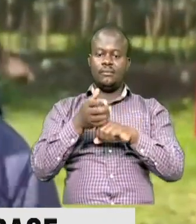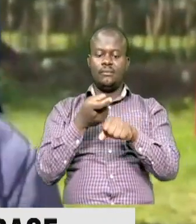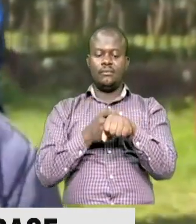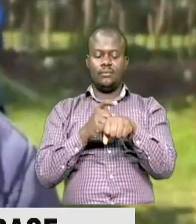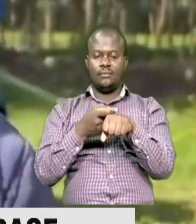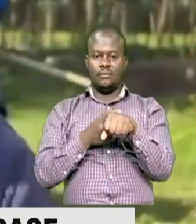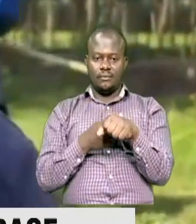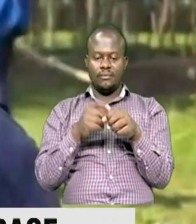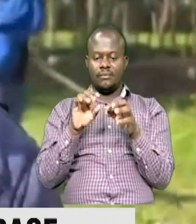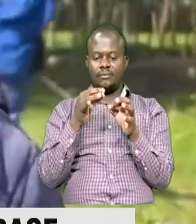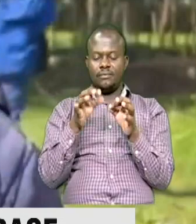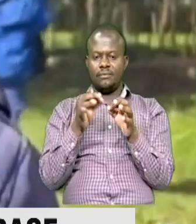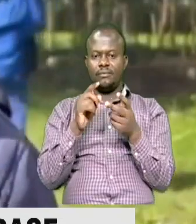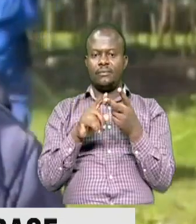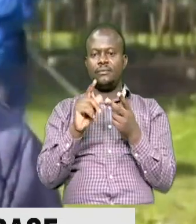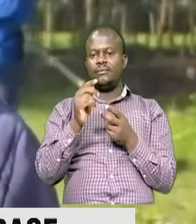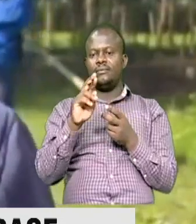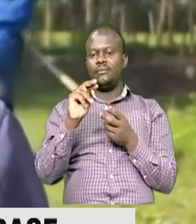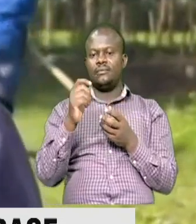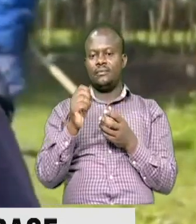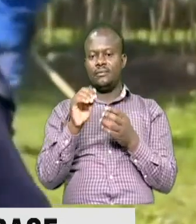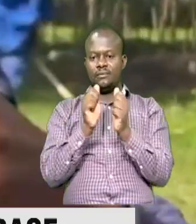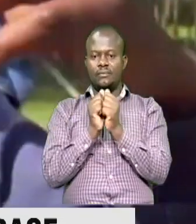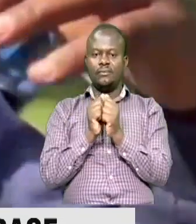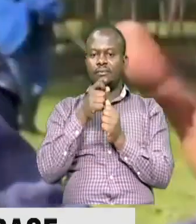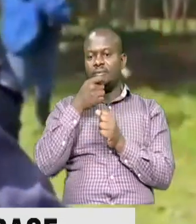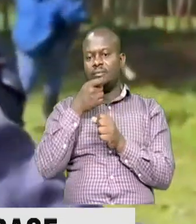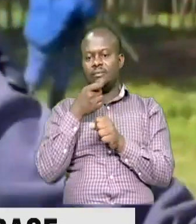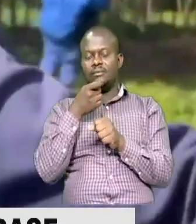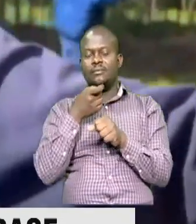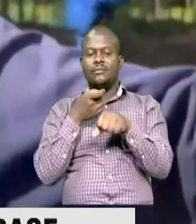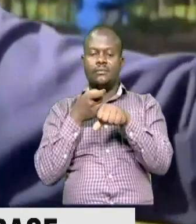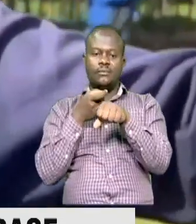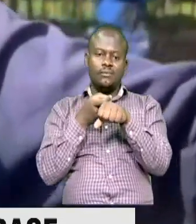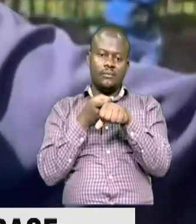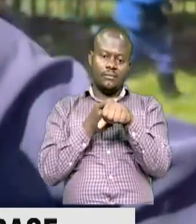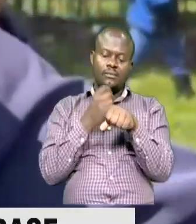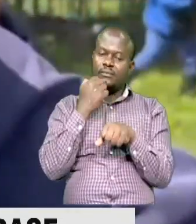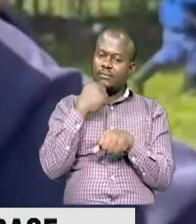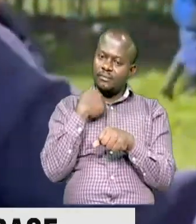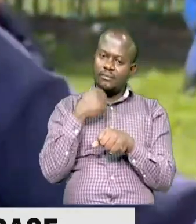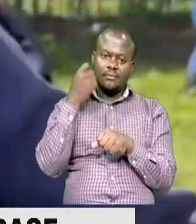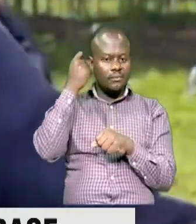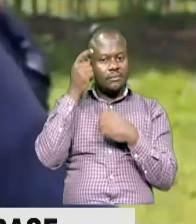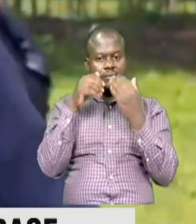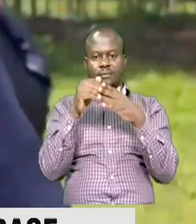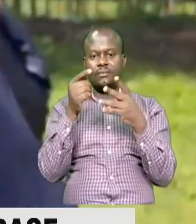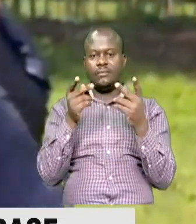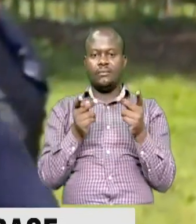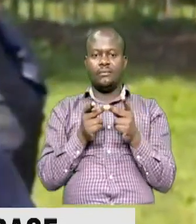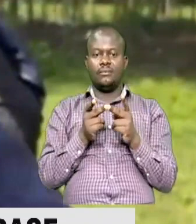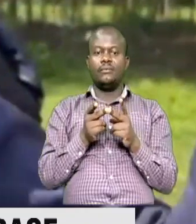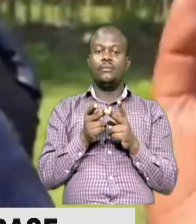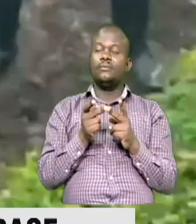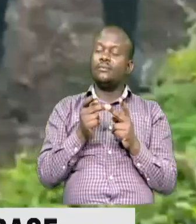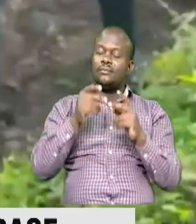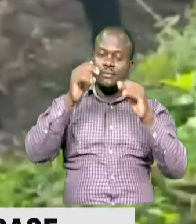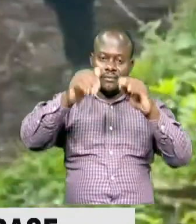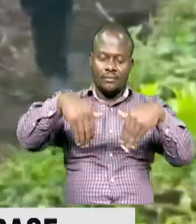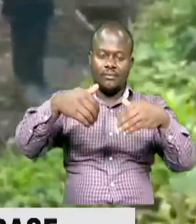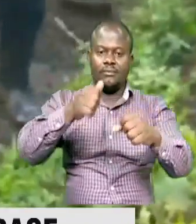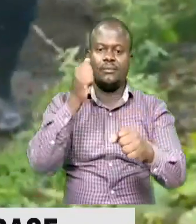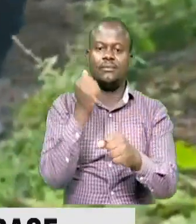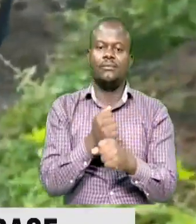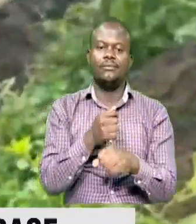imboga, karoti n'ibigori. Ni ukuvuga rero ko hano umuganda duhakora